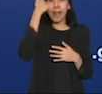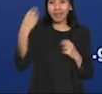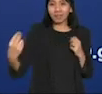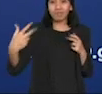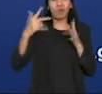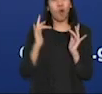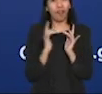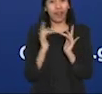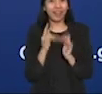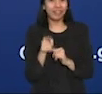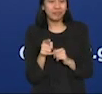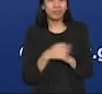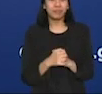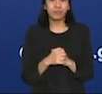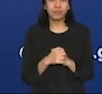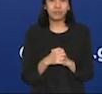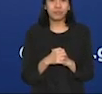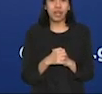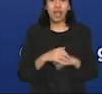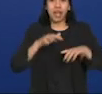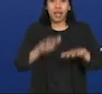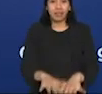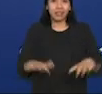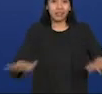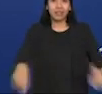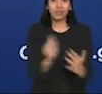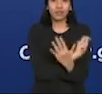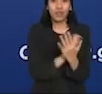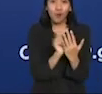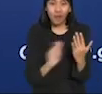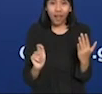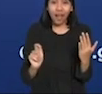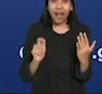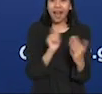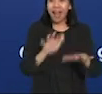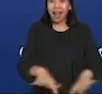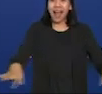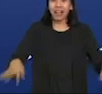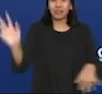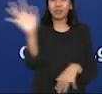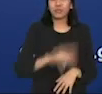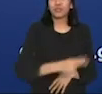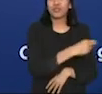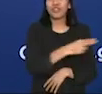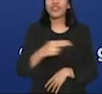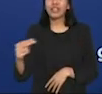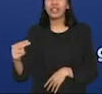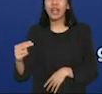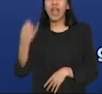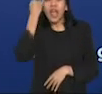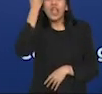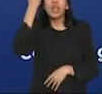membantu seluruh anak didik kita seluruh anak Indonesia untuk tetap mendapatkan ilmu